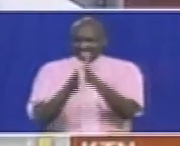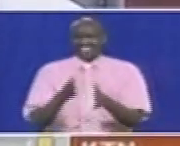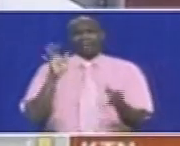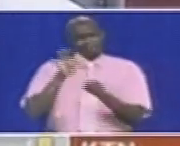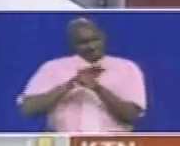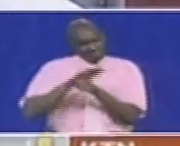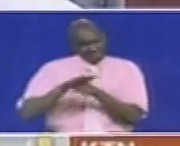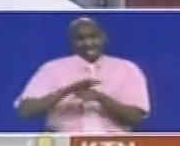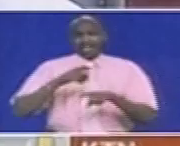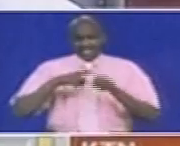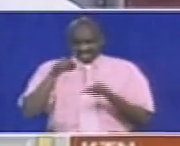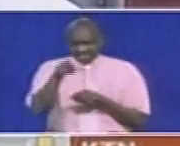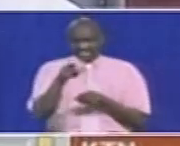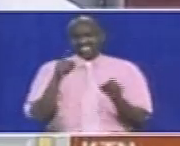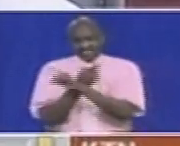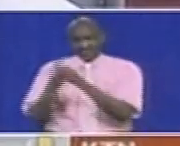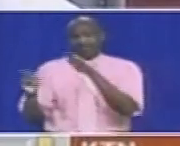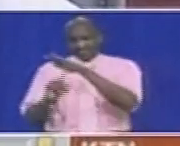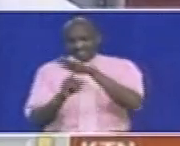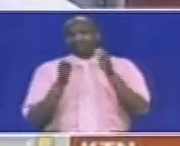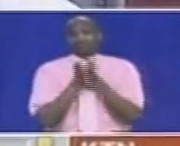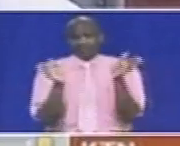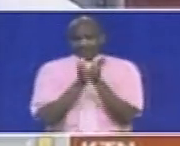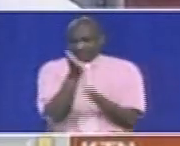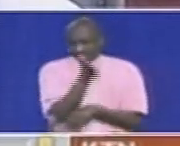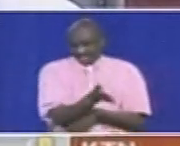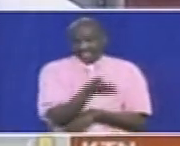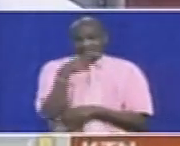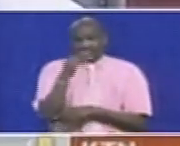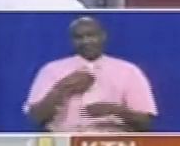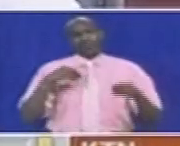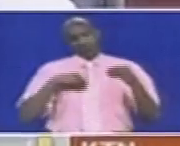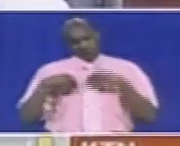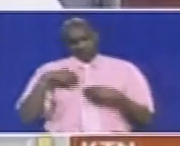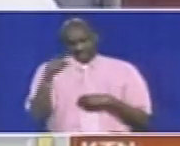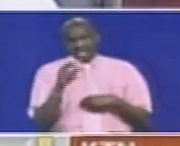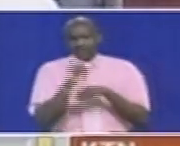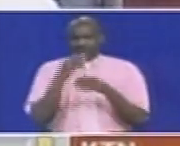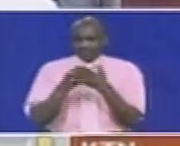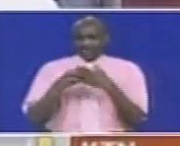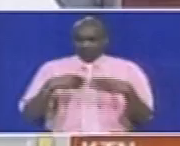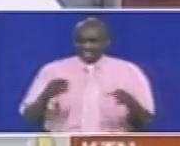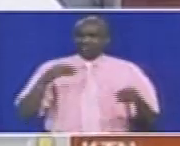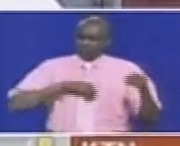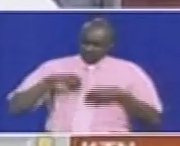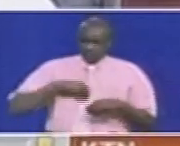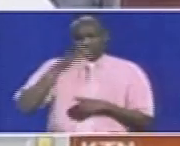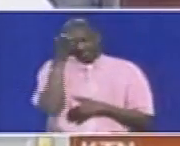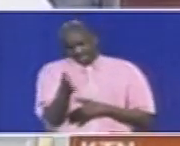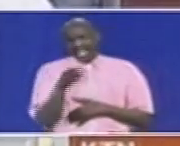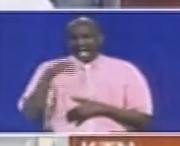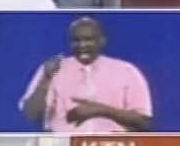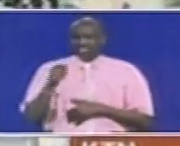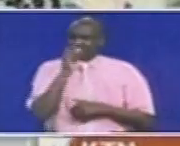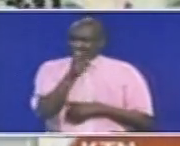tu katika taasisi za umma ambao ni wafujaji, ambao ni mafisadi wengine, ambao hawana